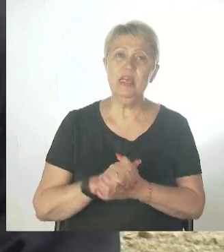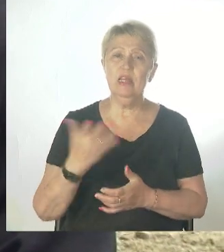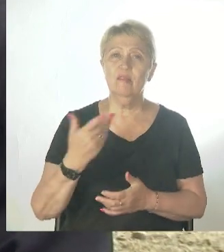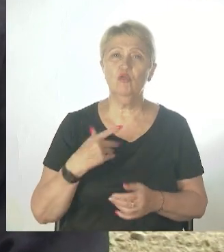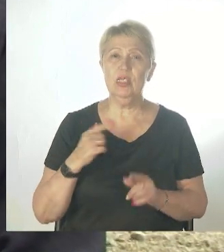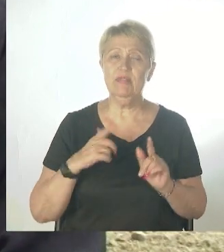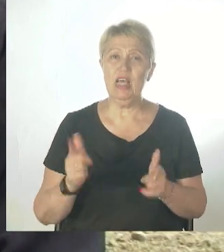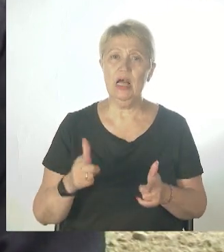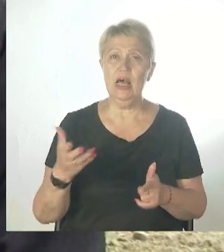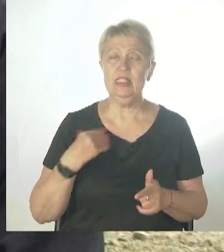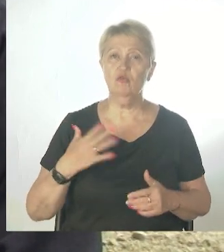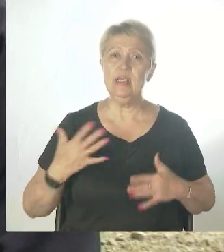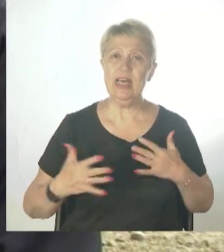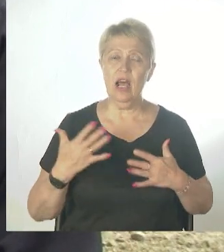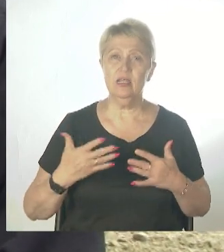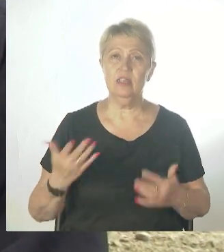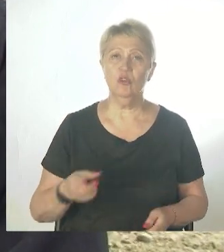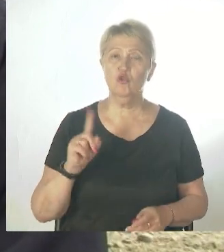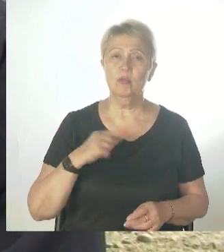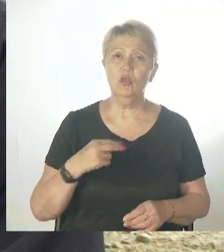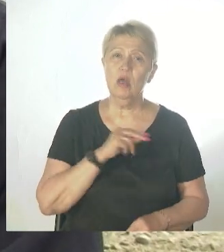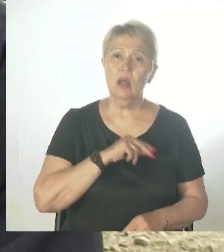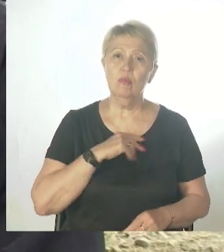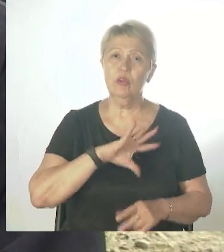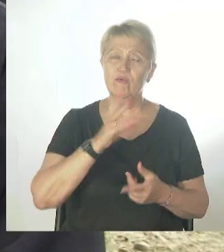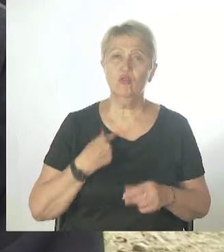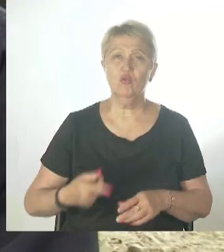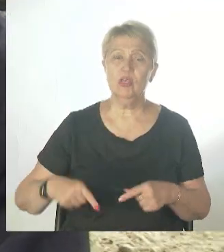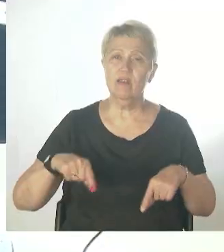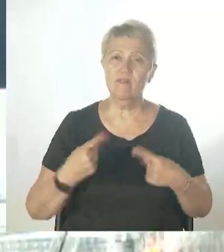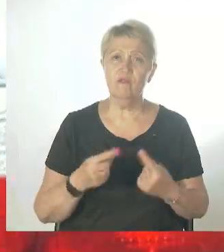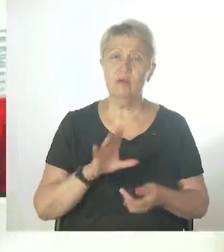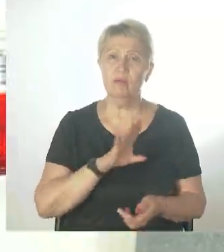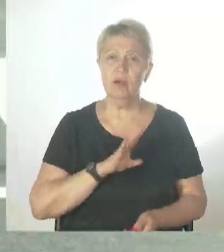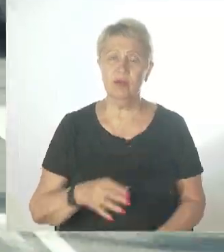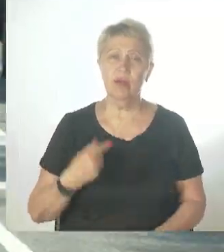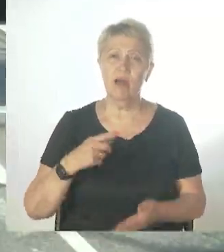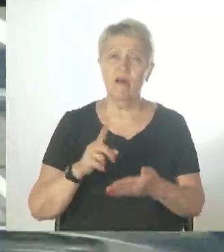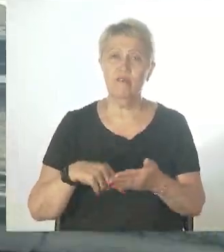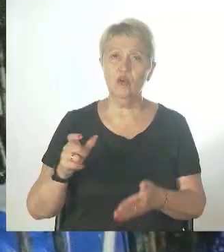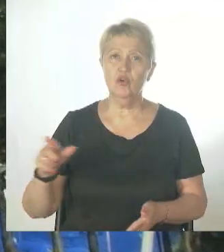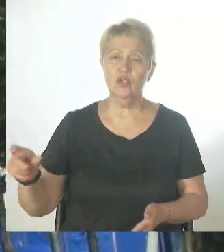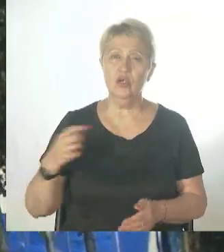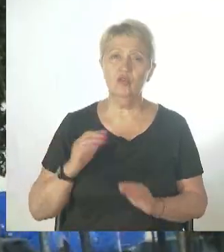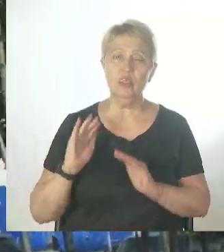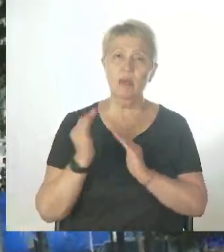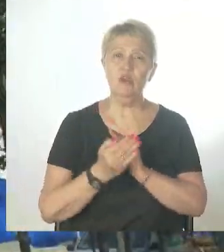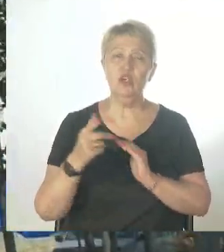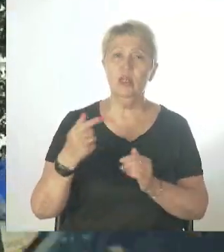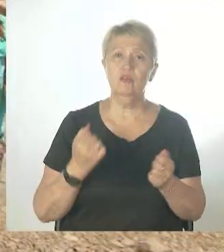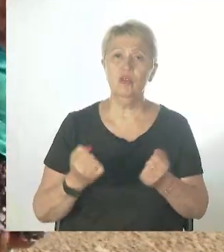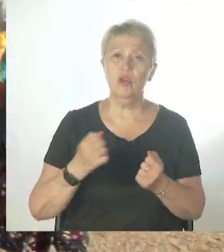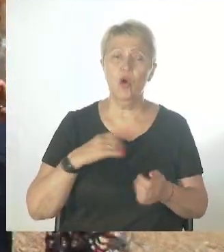чтобы преуспевали в своих каких-то делах земных, ну и о Боге не забывали. Верующие объезжали город с молитвой,